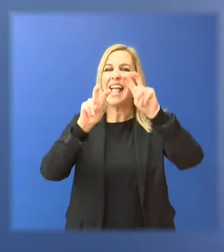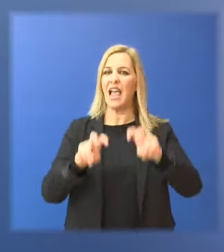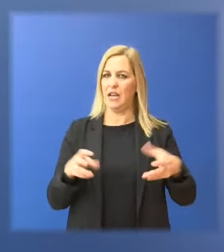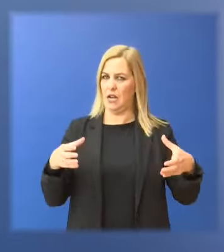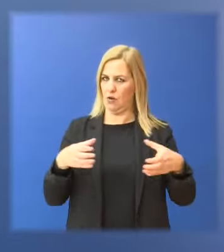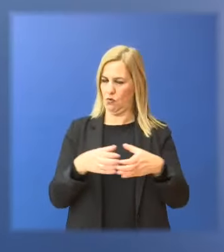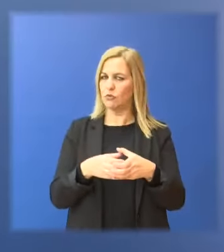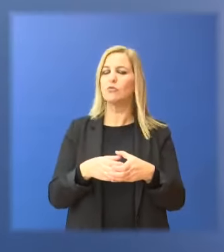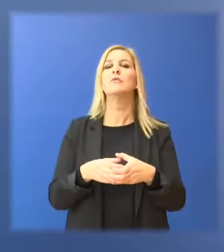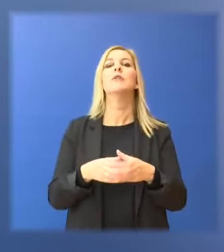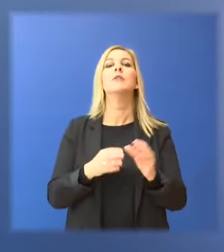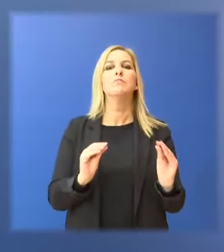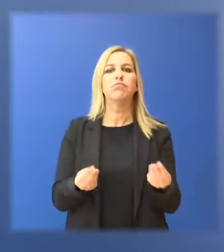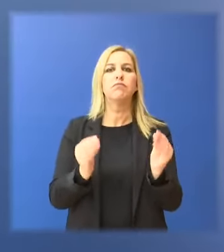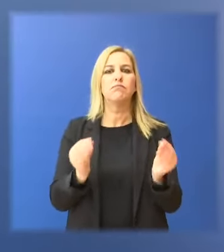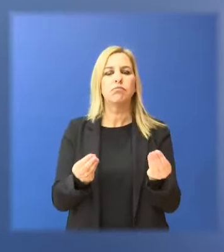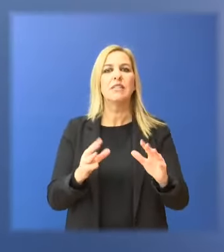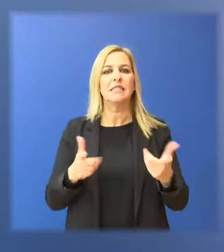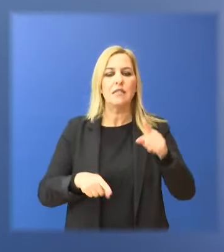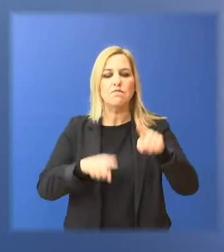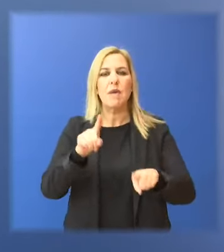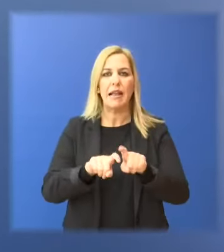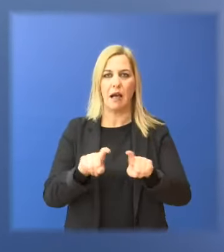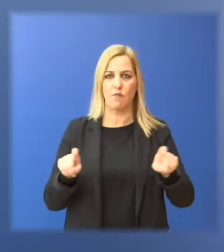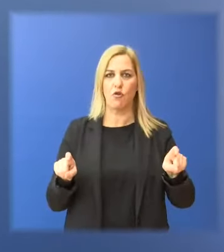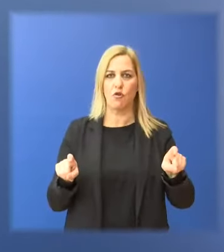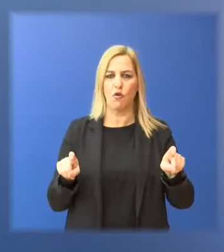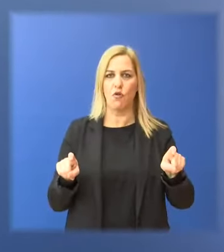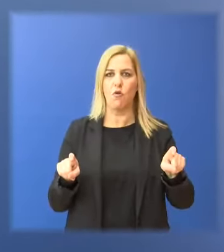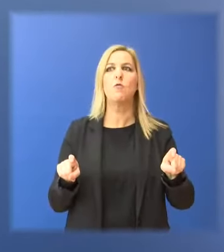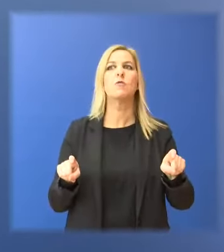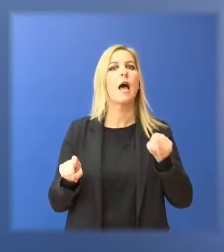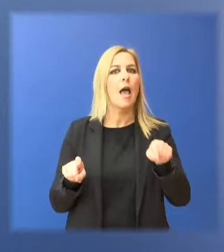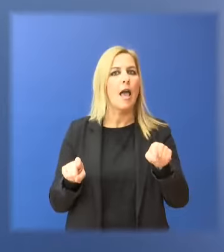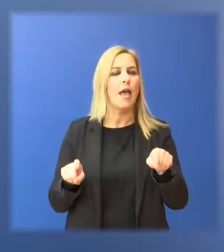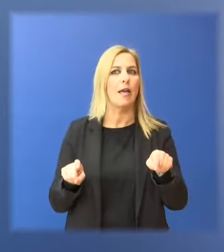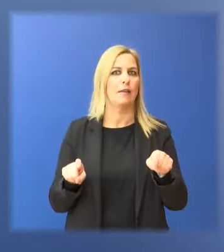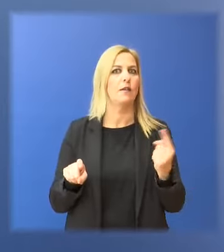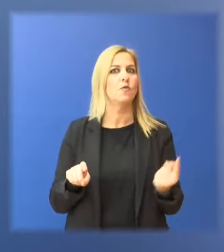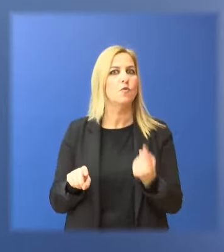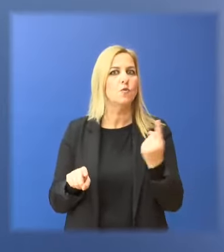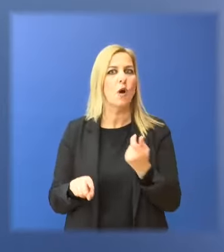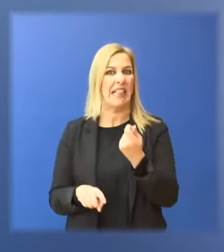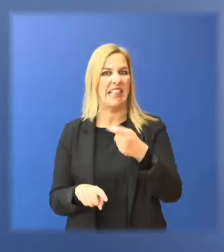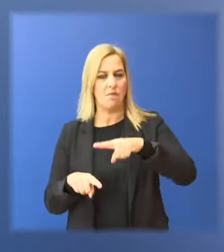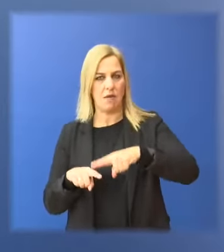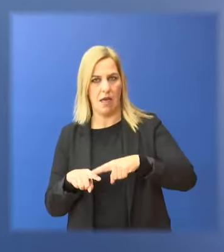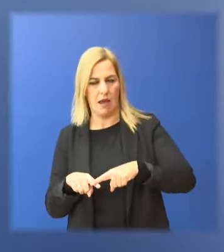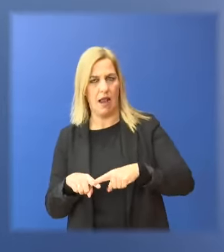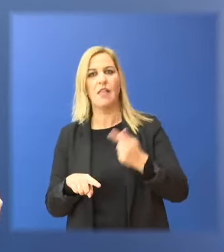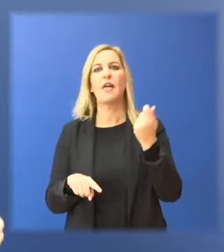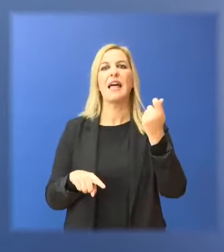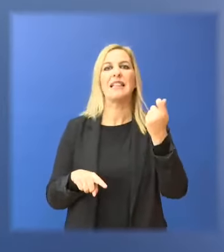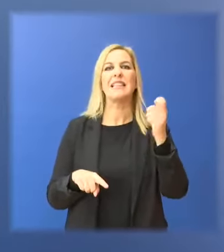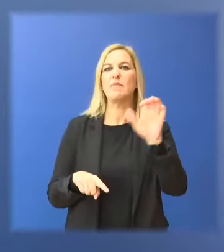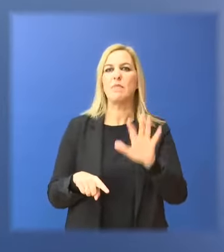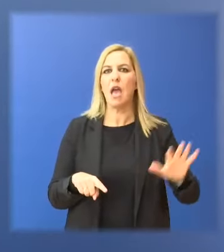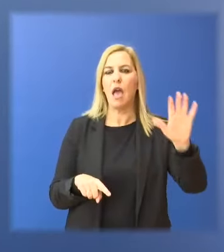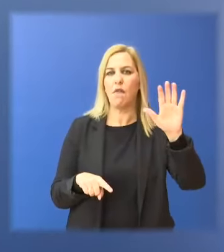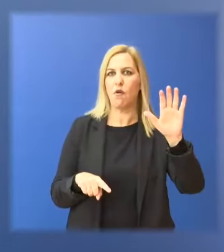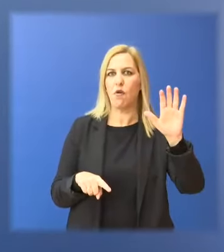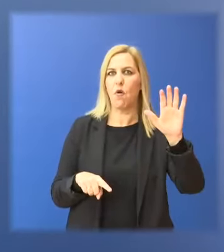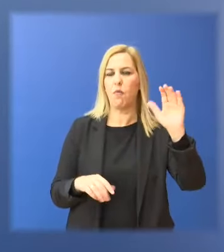ελεγκτικούς μας μηχανισμούς ότι σε συγκεκριμένες κατηγορίες προϊόντων παρατηρούνται σημαντικές αποκλίσεις των τιμών στην Ελλάδα σε σχέση με την υπόλοιπη